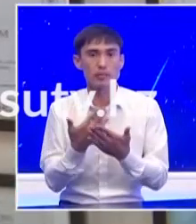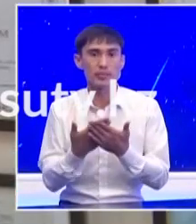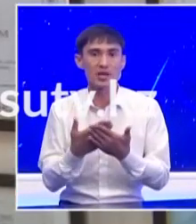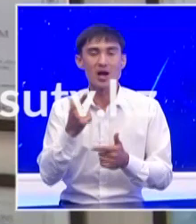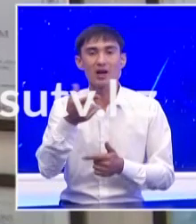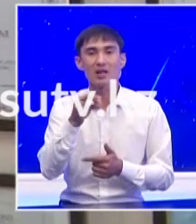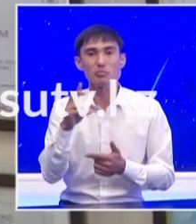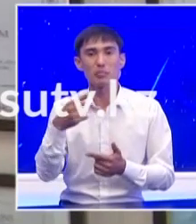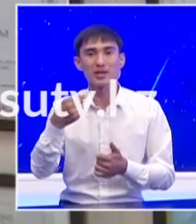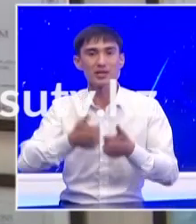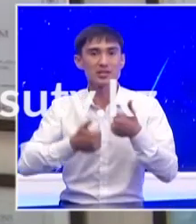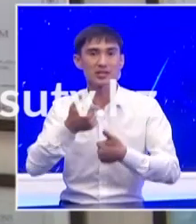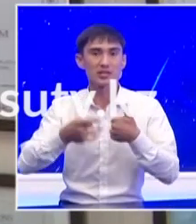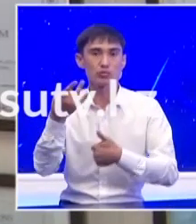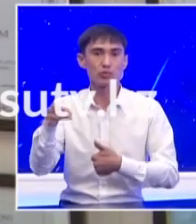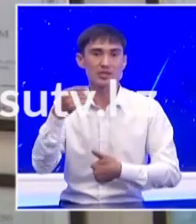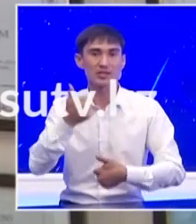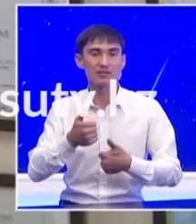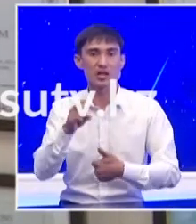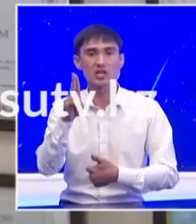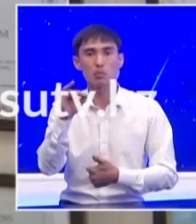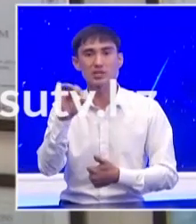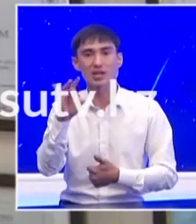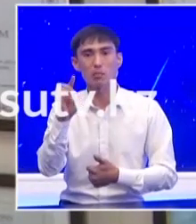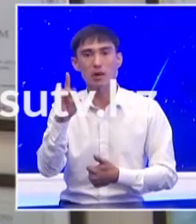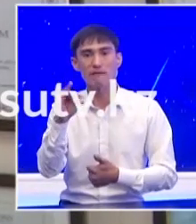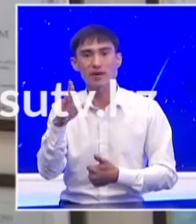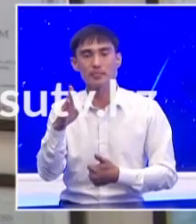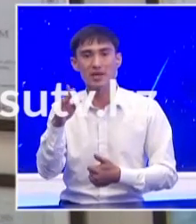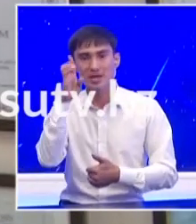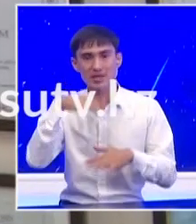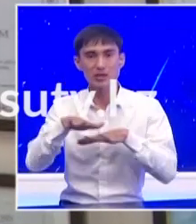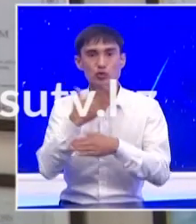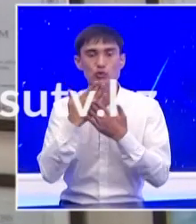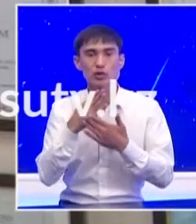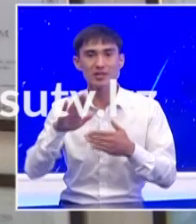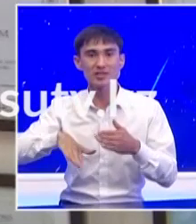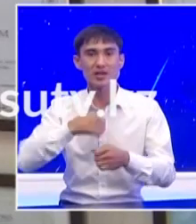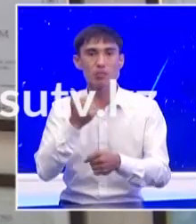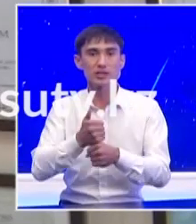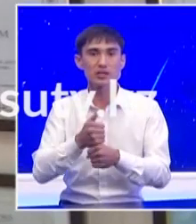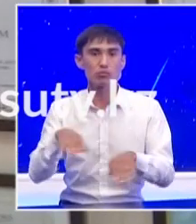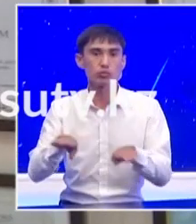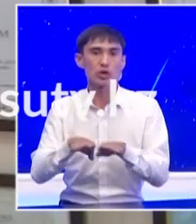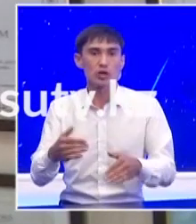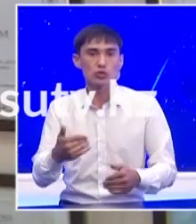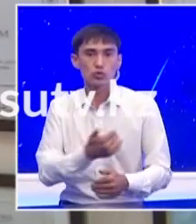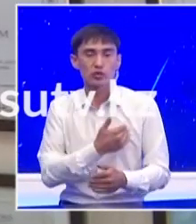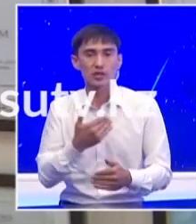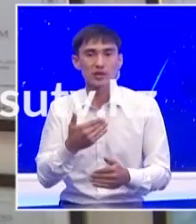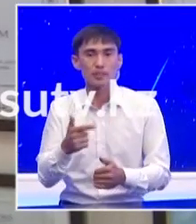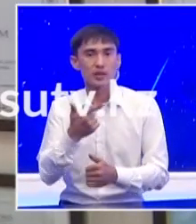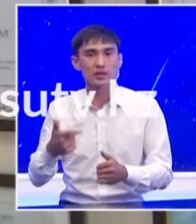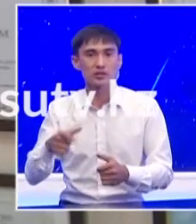на республиканских соревнованиях имени Жаппаса Каламбаева Елен Сюген Ельбасы. В будущем я хочу стать примерным гражданином страны